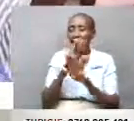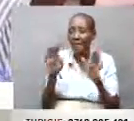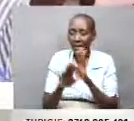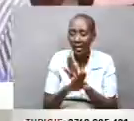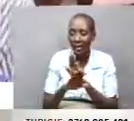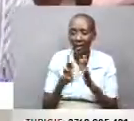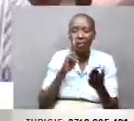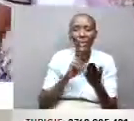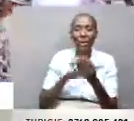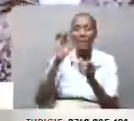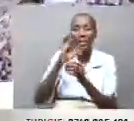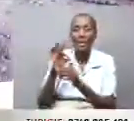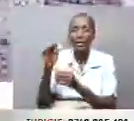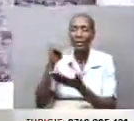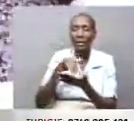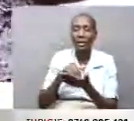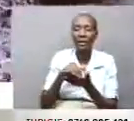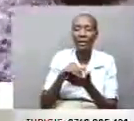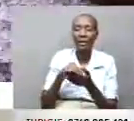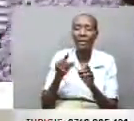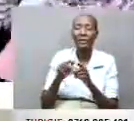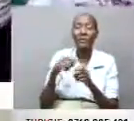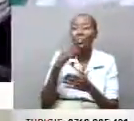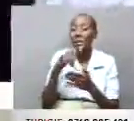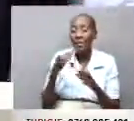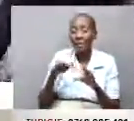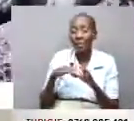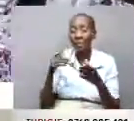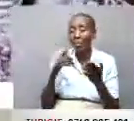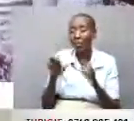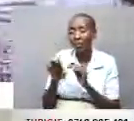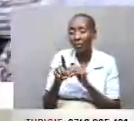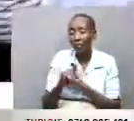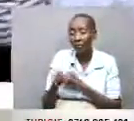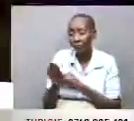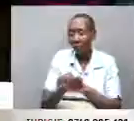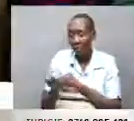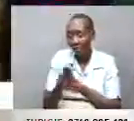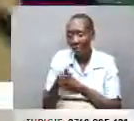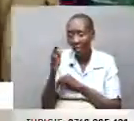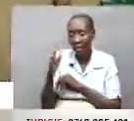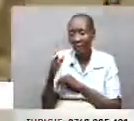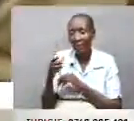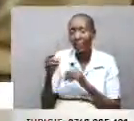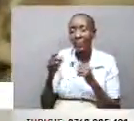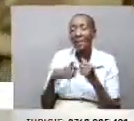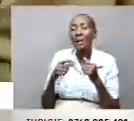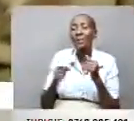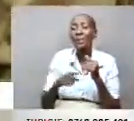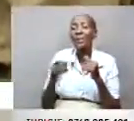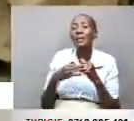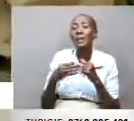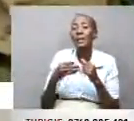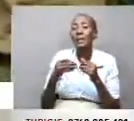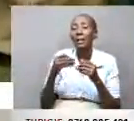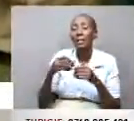turudie kupiga kura. Kama wanavyodai wakazi wa Batalu, tarehe 6 mwezi uliopita mahakama kuu ya Kenya